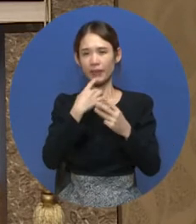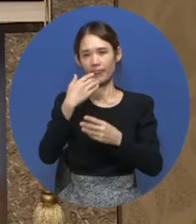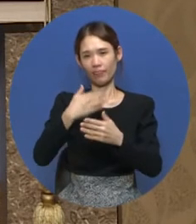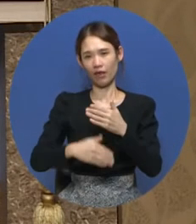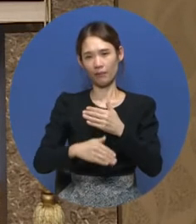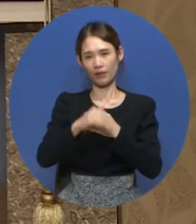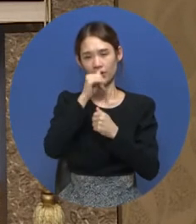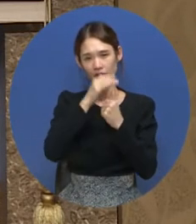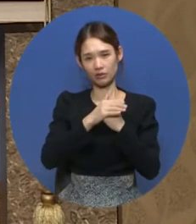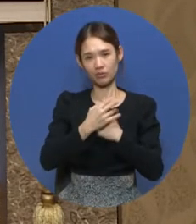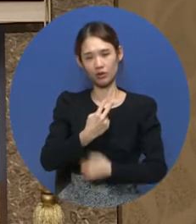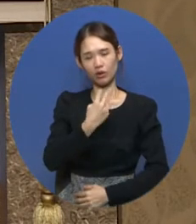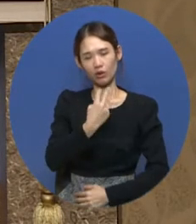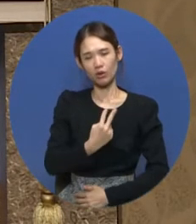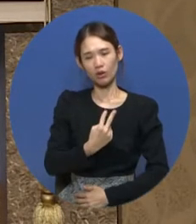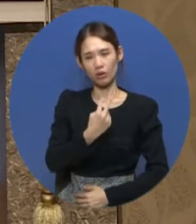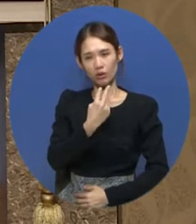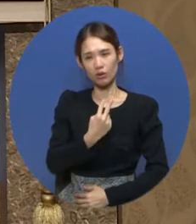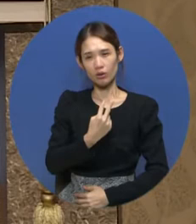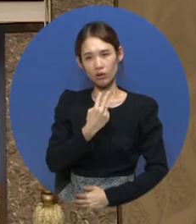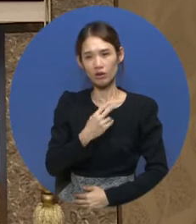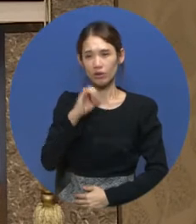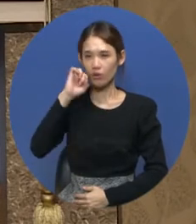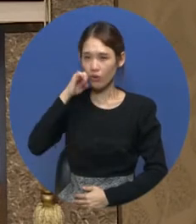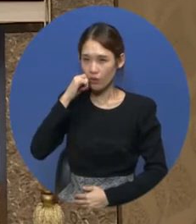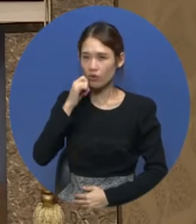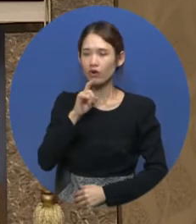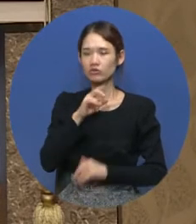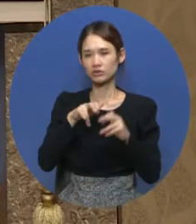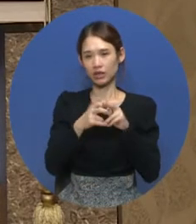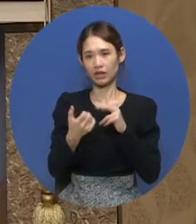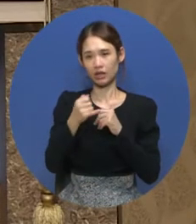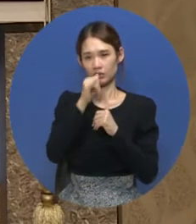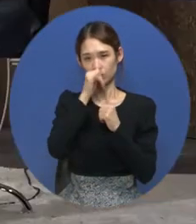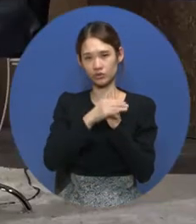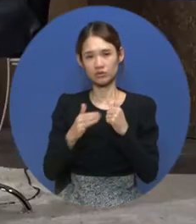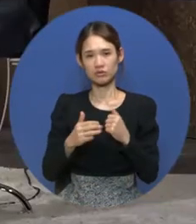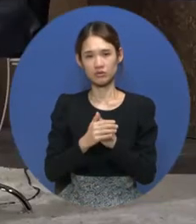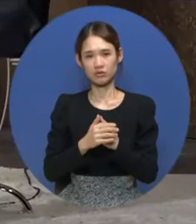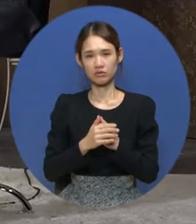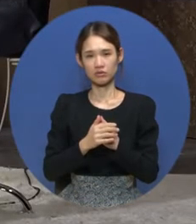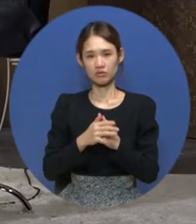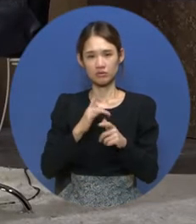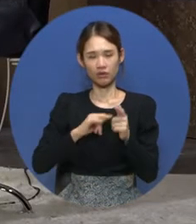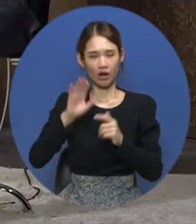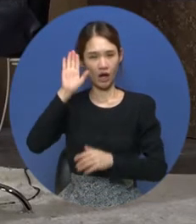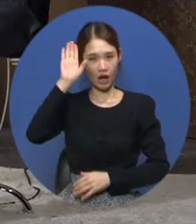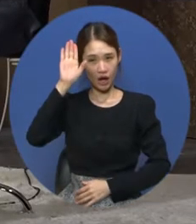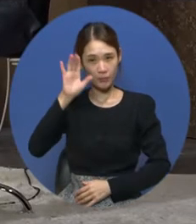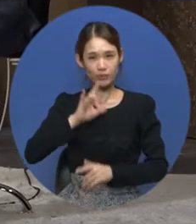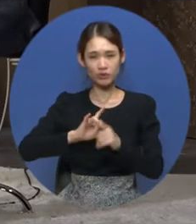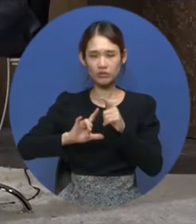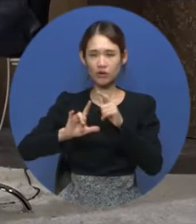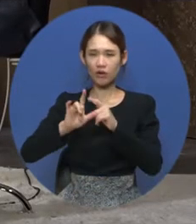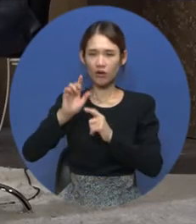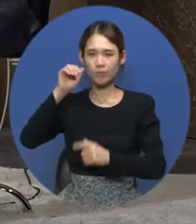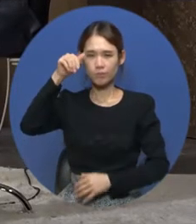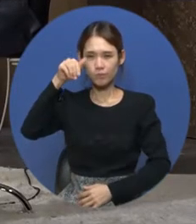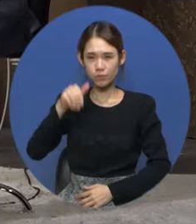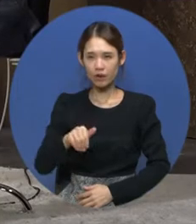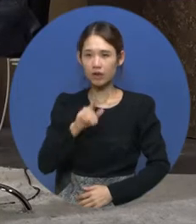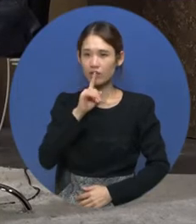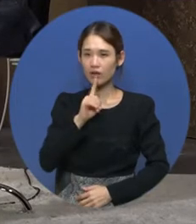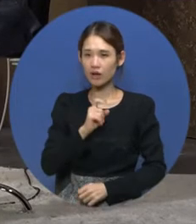호흡을 잘 못하는 그런 장애를 갖고 계신 분들입니다 4 점진적으로 이제 좀 나빠져 열 수가